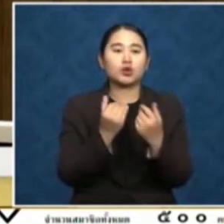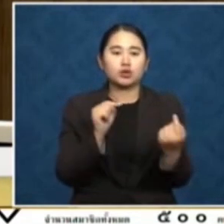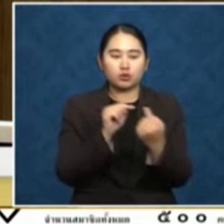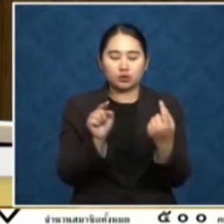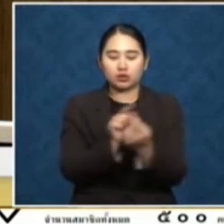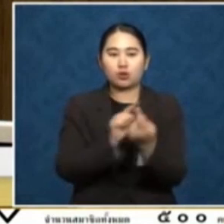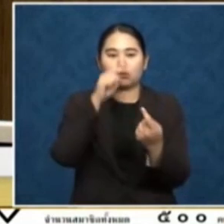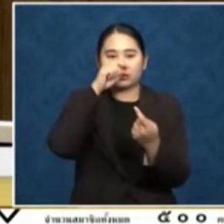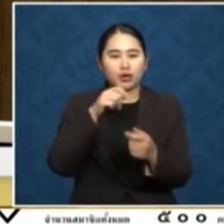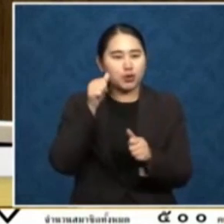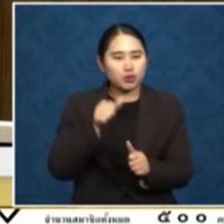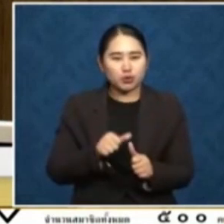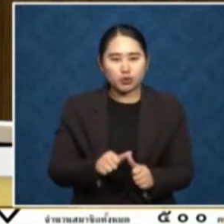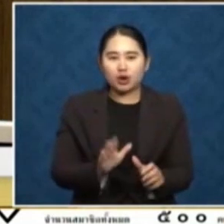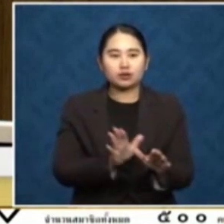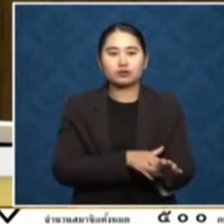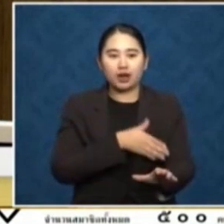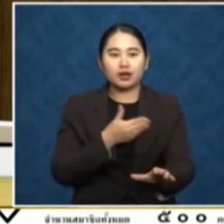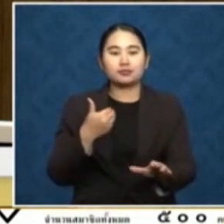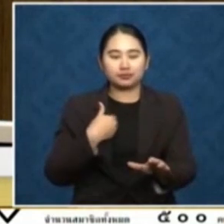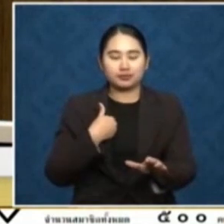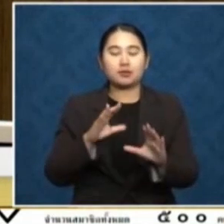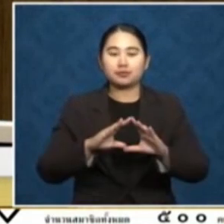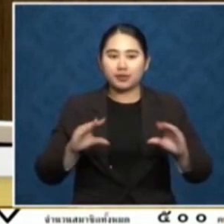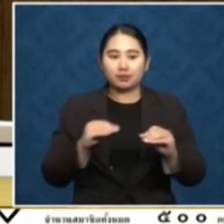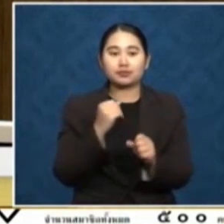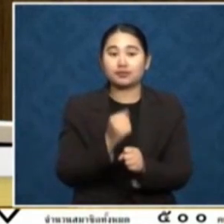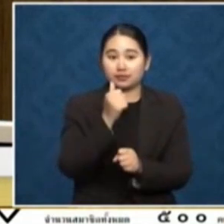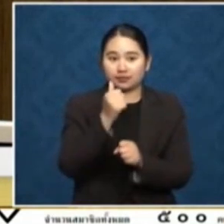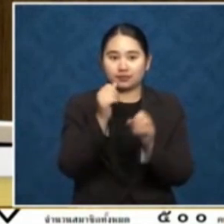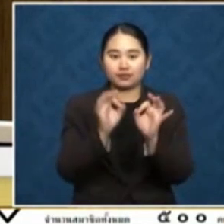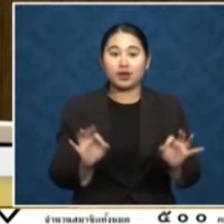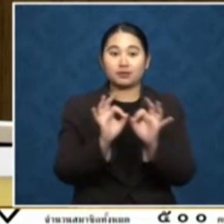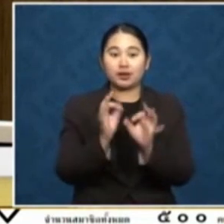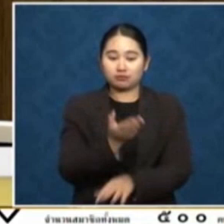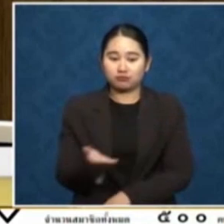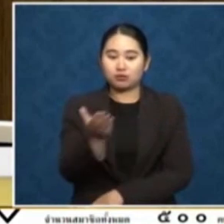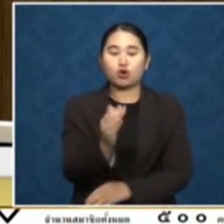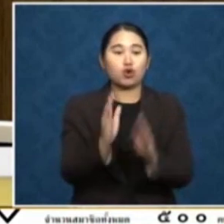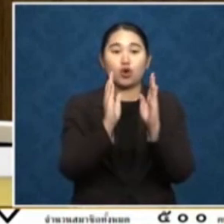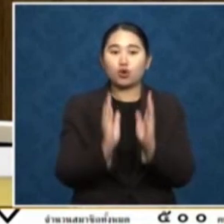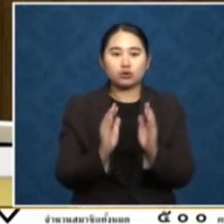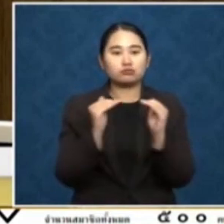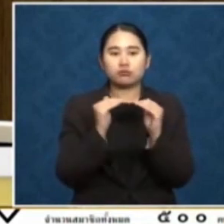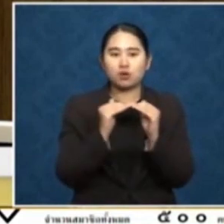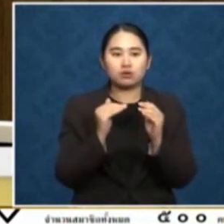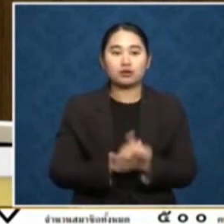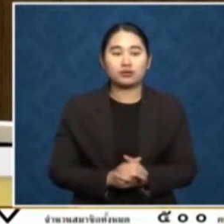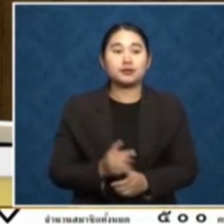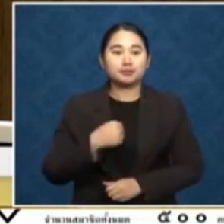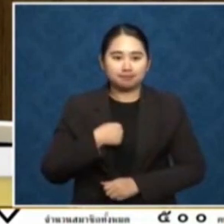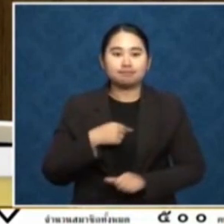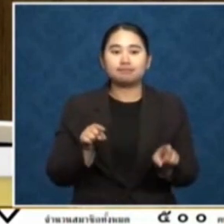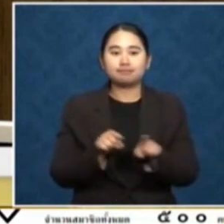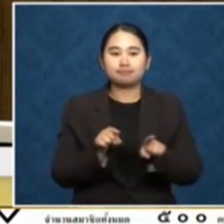ซึ่งฝังรากลึกอยู่ในสังคมไทยให้หมดสิ้นไปได้พวกเราทุกคนคือคนเหมือนกันนะค